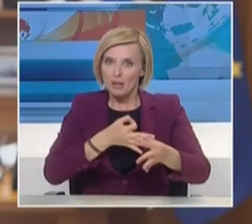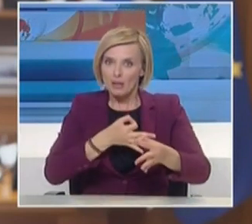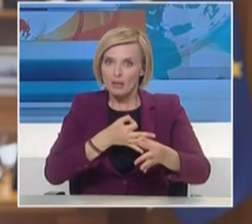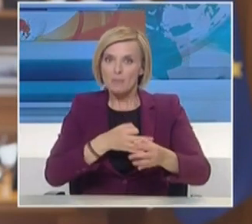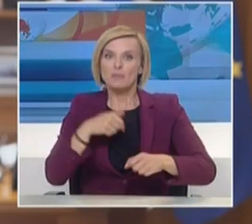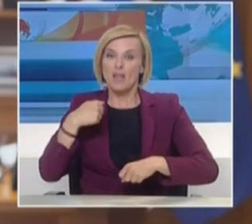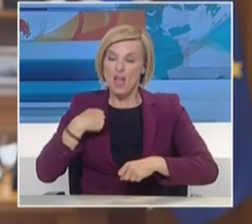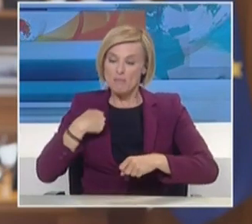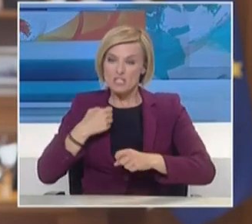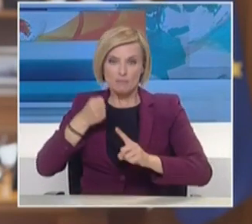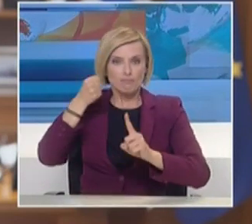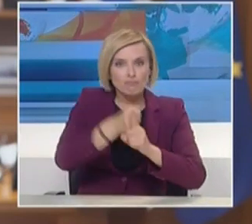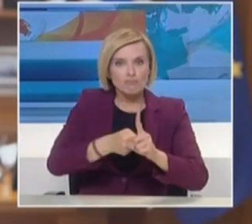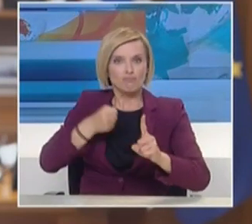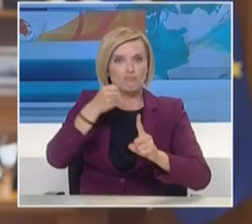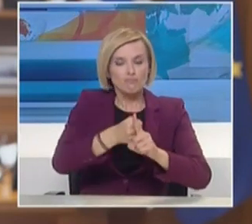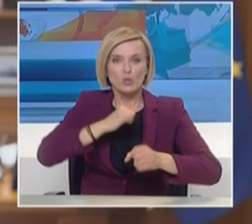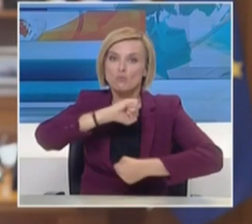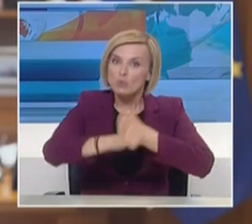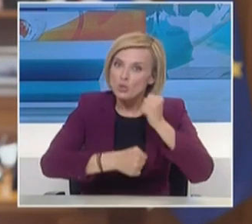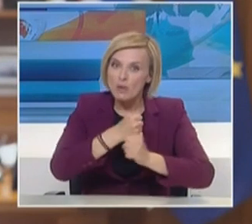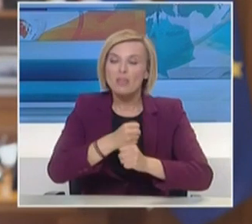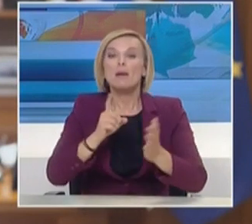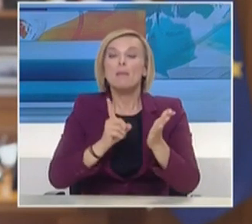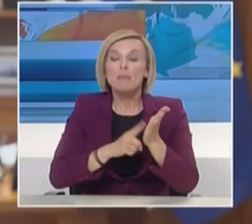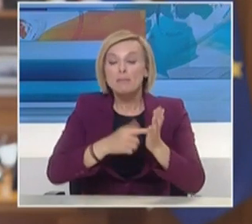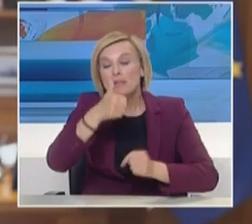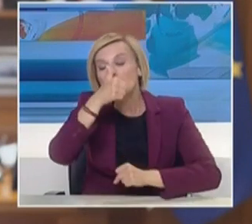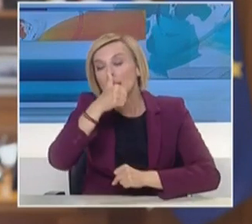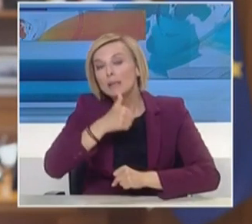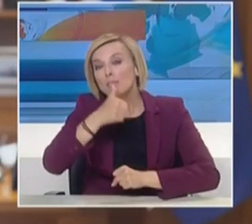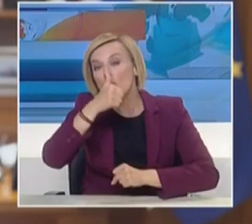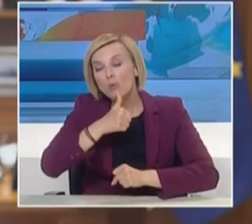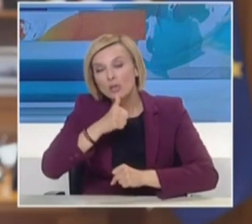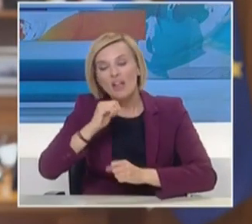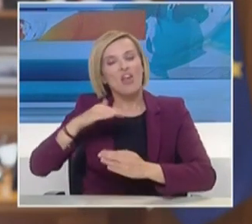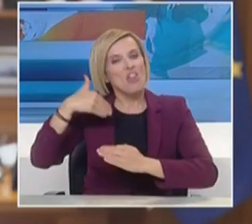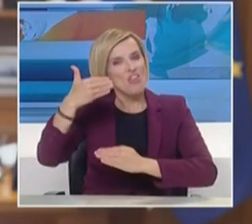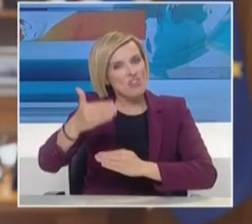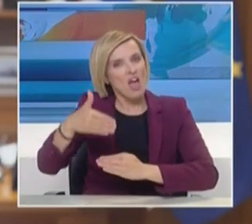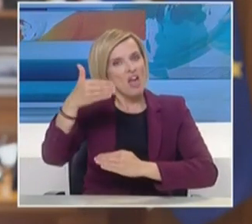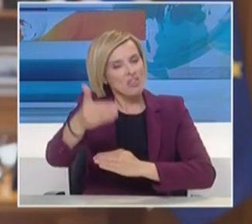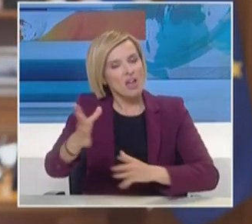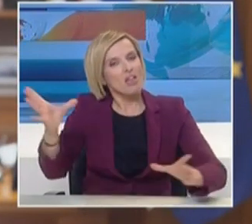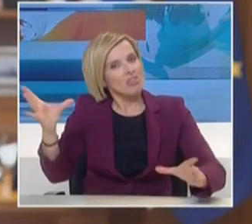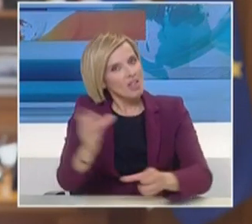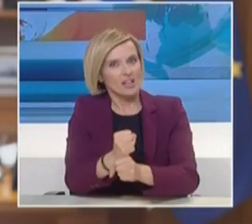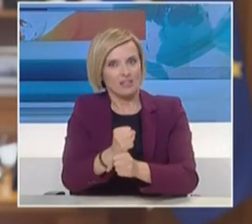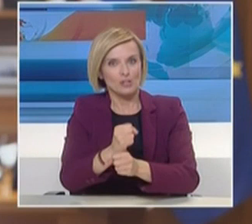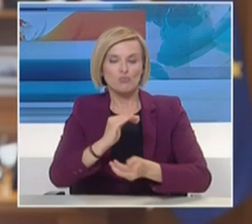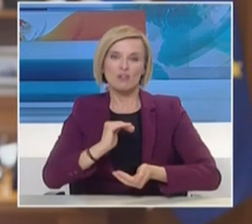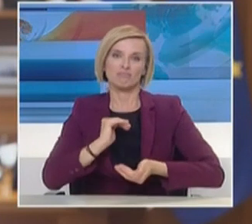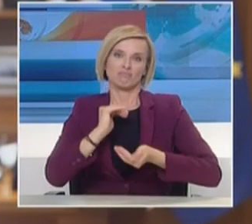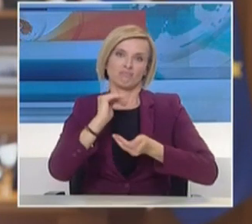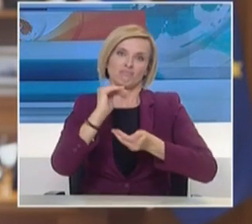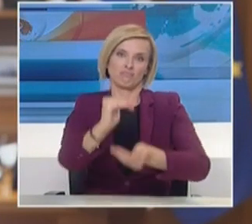και θα κληθούν να κάνουν πολύ περισσότερα τις επόμενες μέρες. Ο έπαινος ανήκει στον άνθρωπο που είναι πραγματικά στην